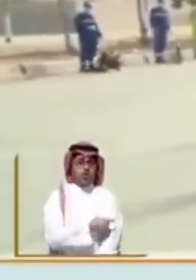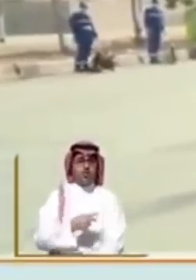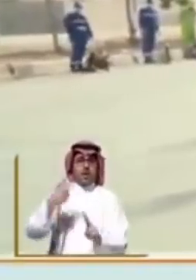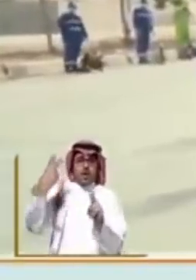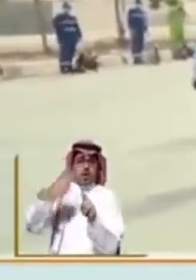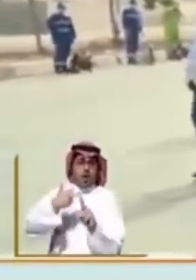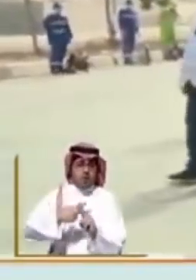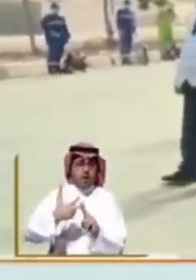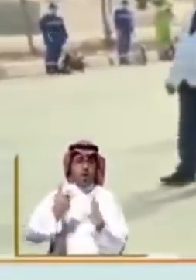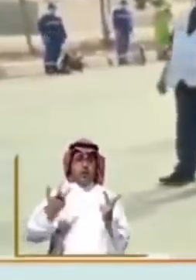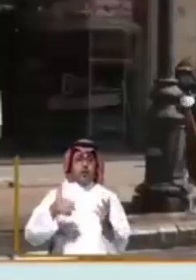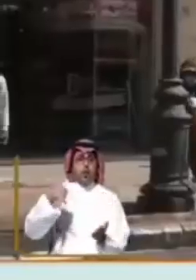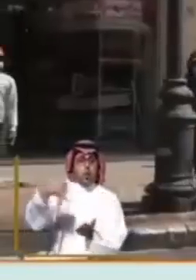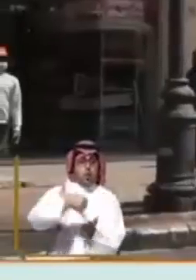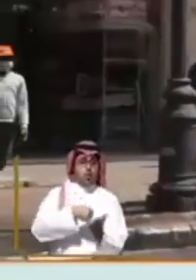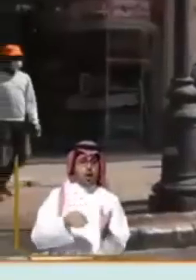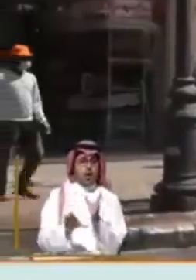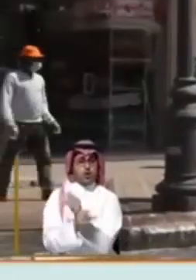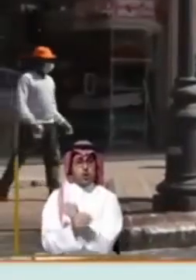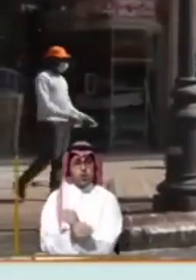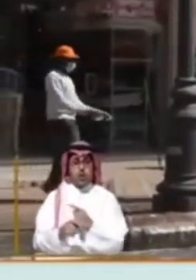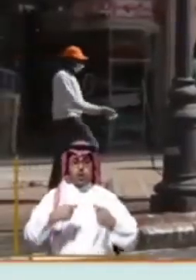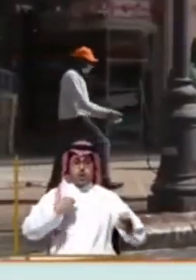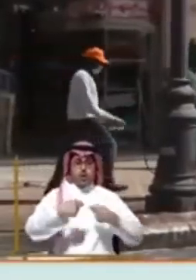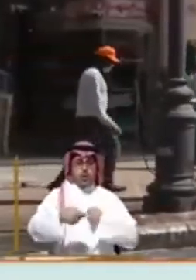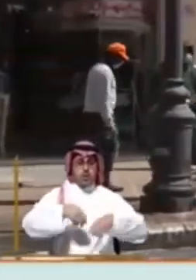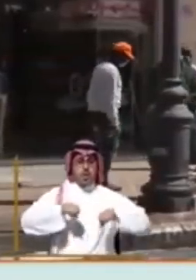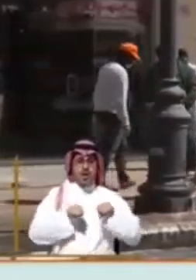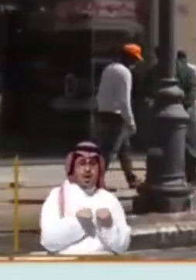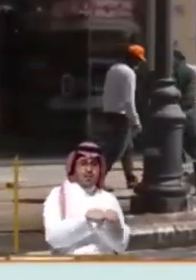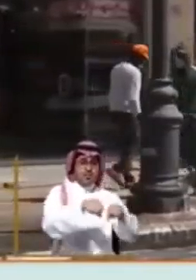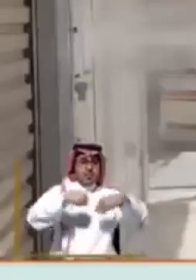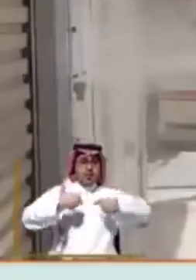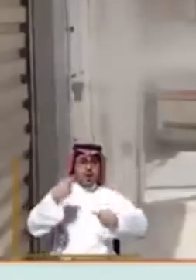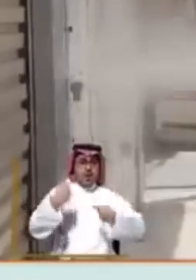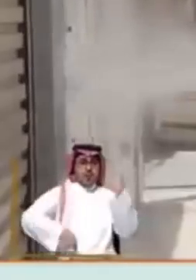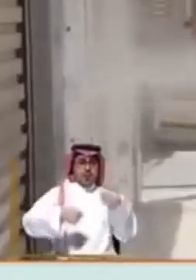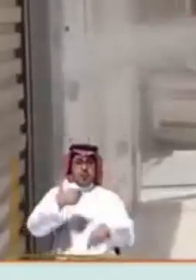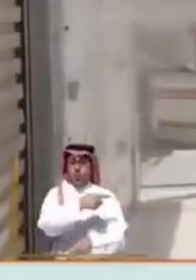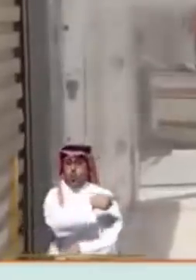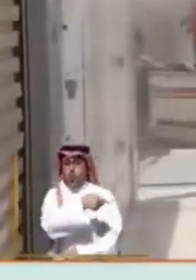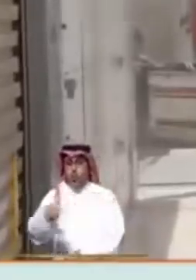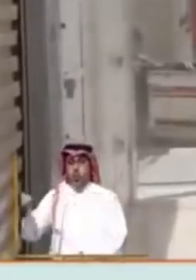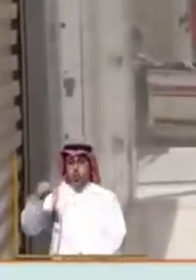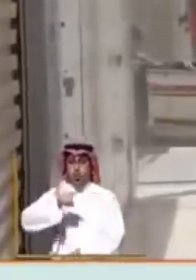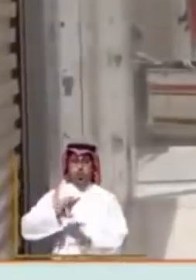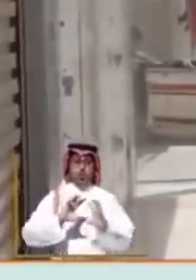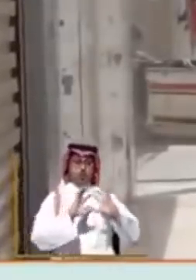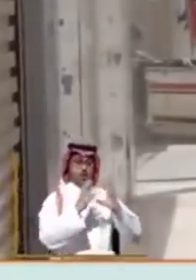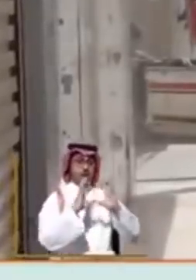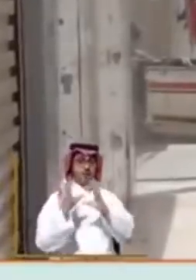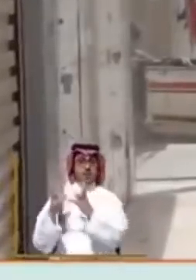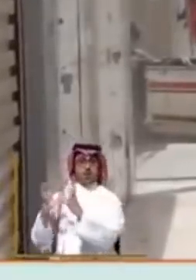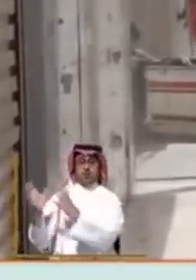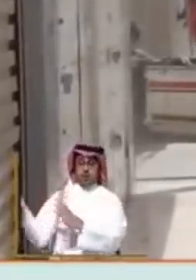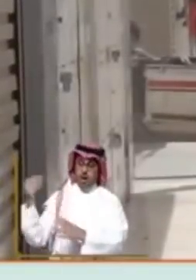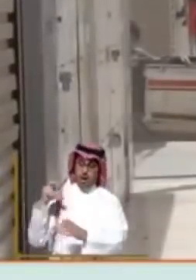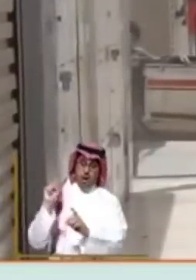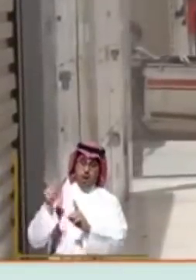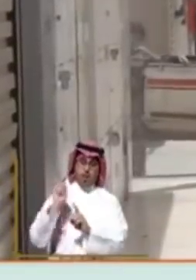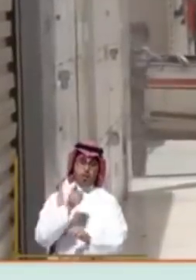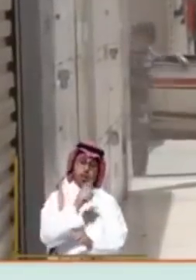والفنادق والمراكز والأسواق التجارية داخل الأحياء السكنية. وتباشر فرق العمل الميدانية مهامها على مدار